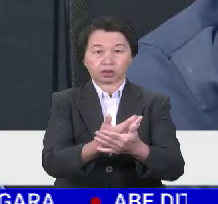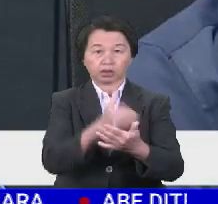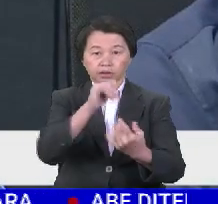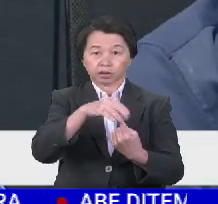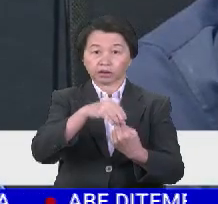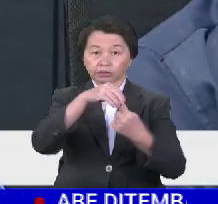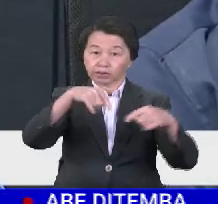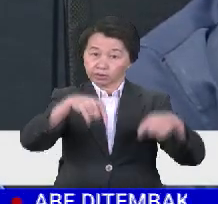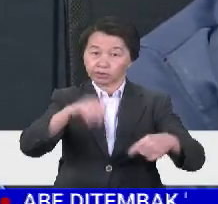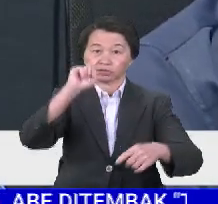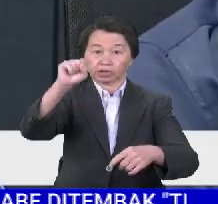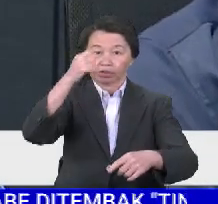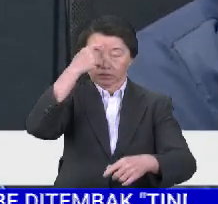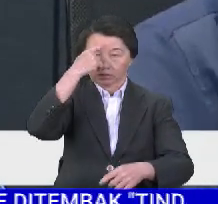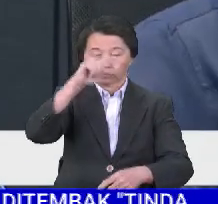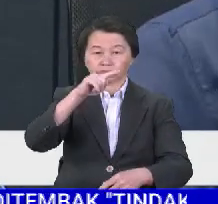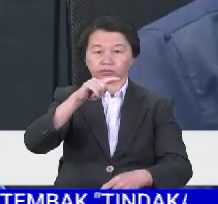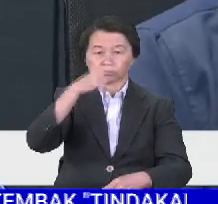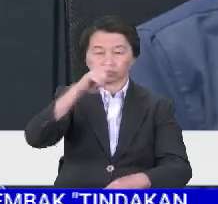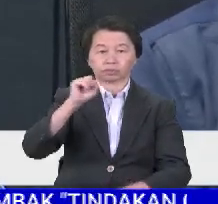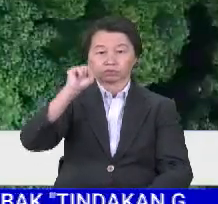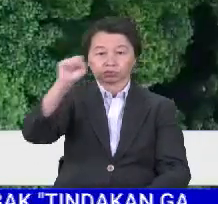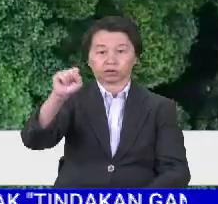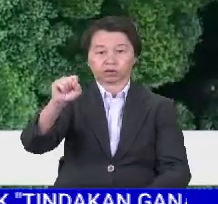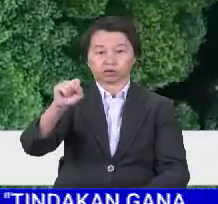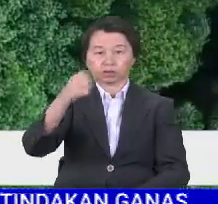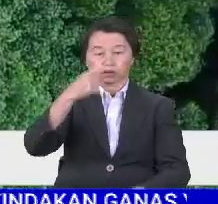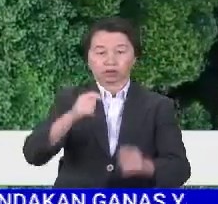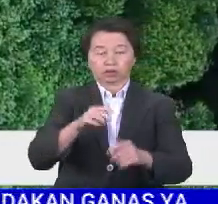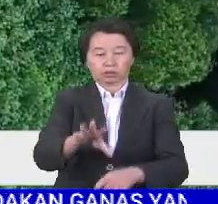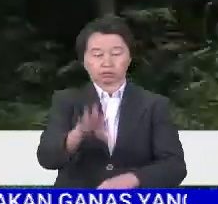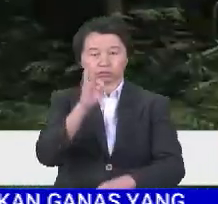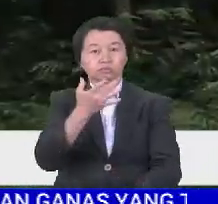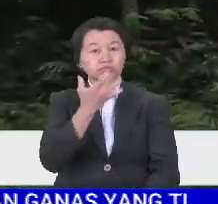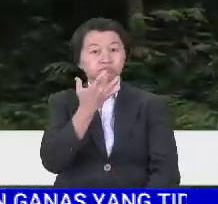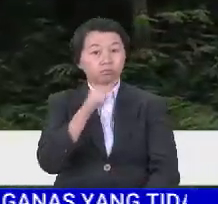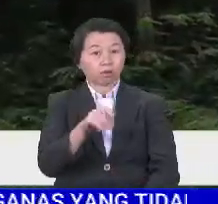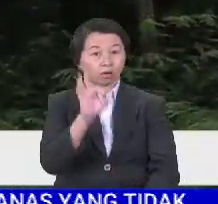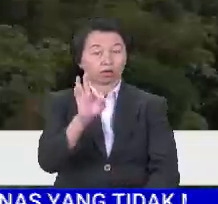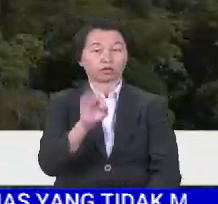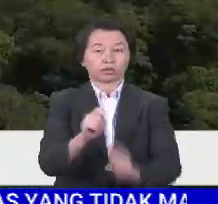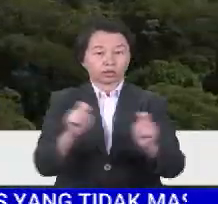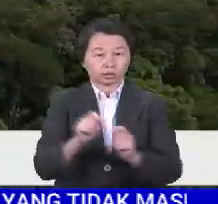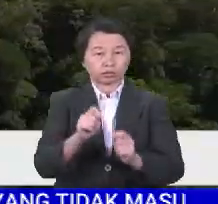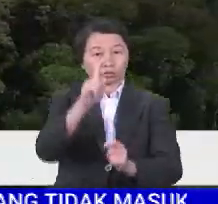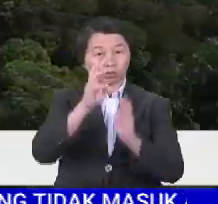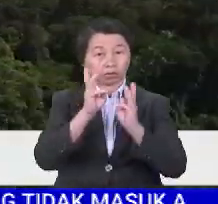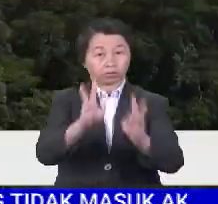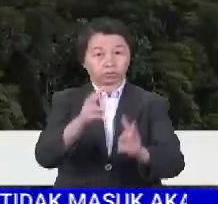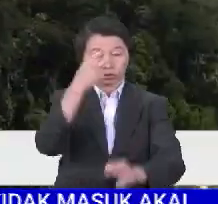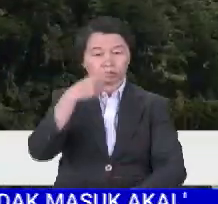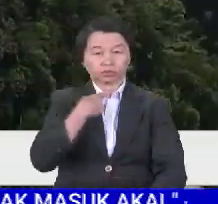unik di Sabah ini. To make Sabah as a preferred destination, one of the ways is for